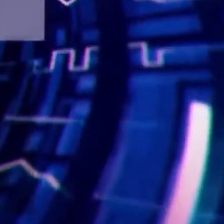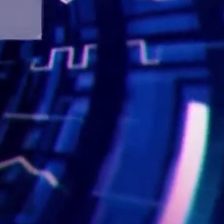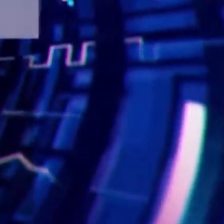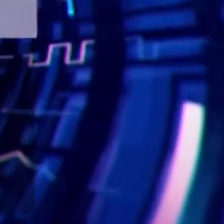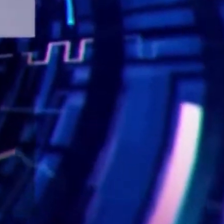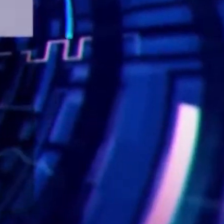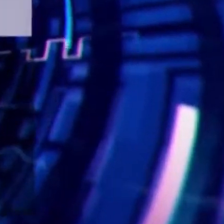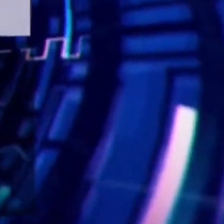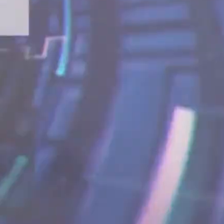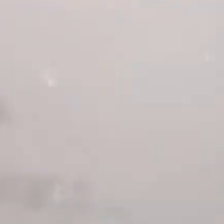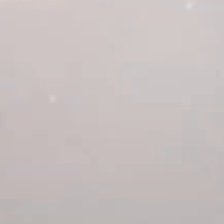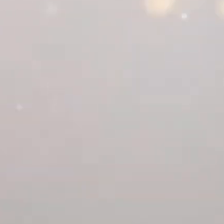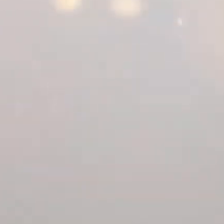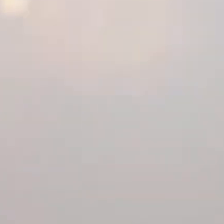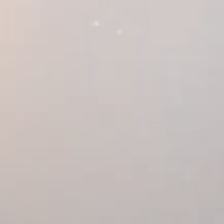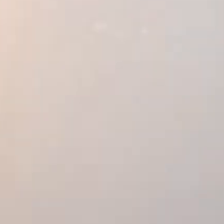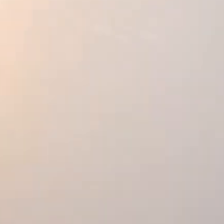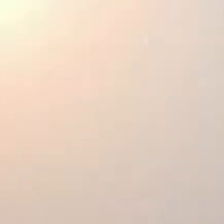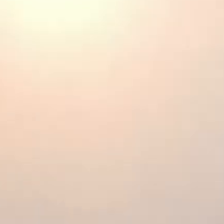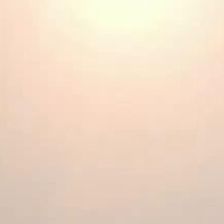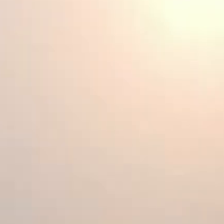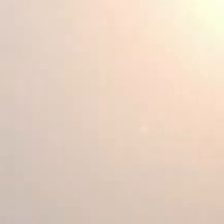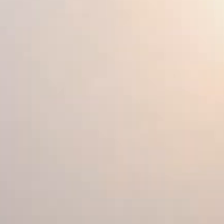dan 7 Mei ini.